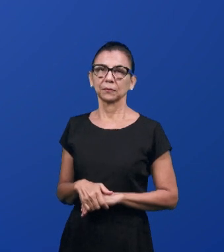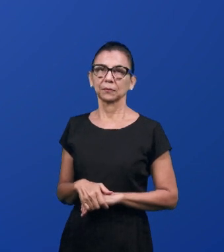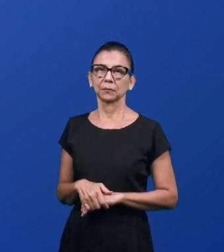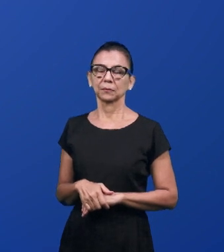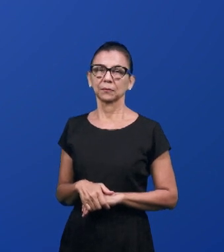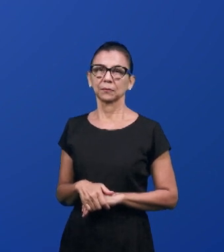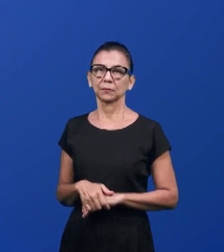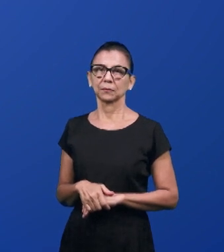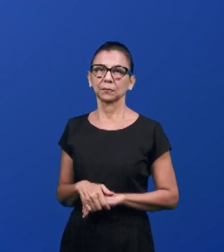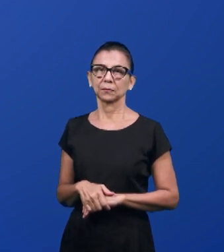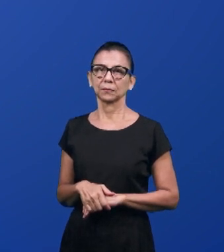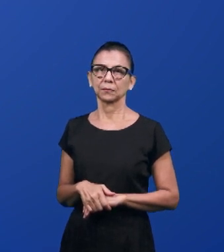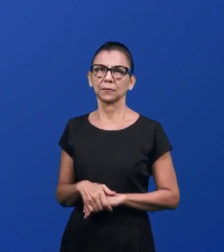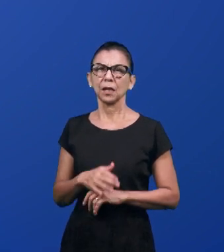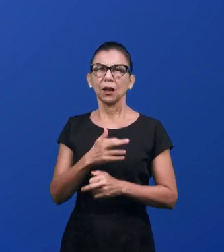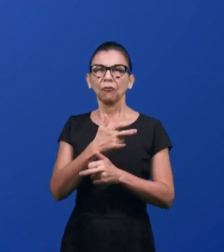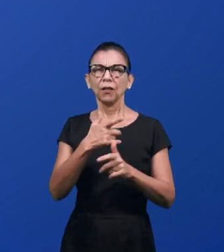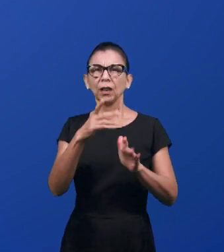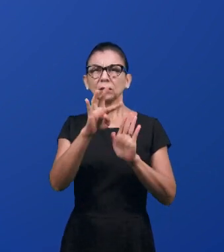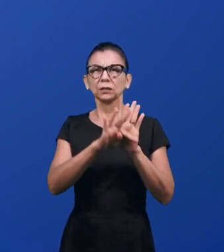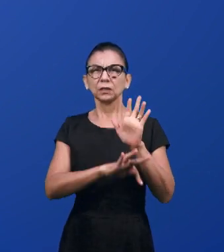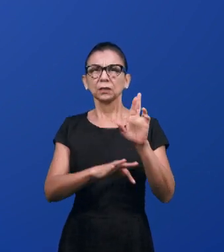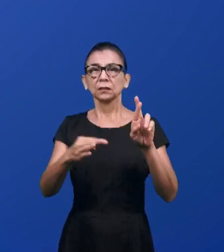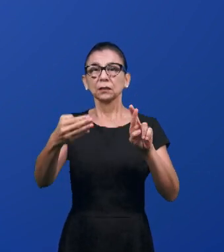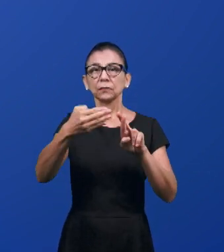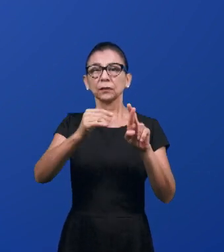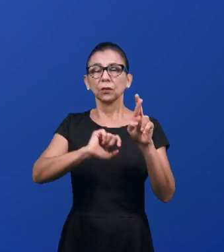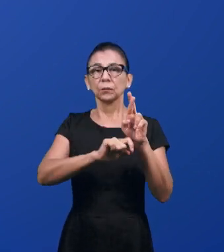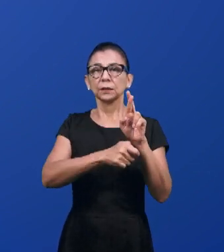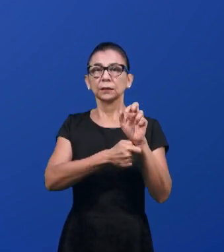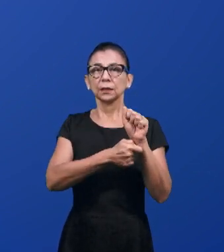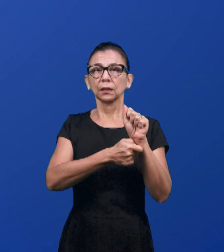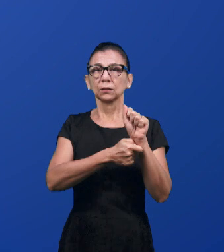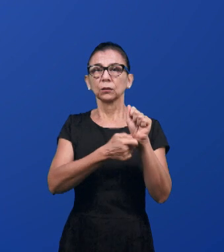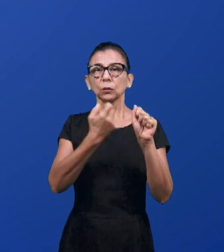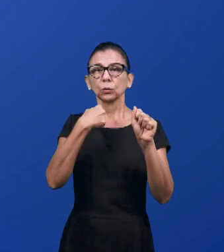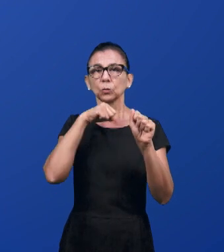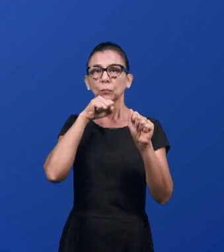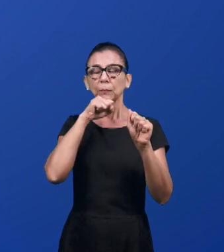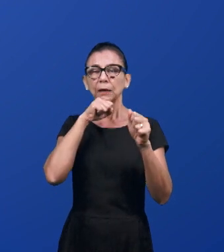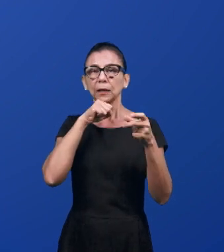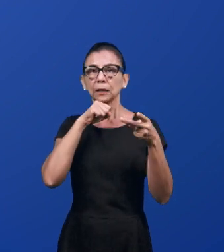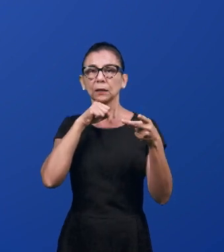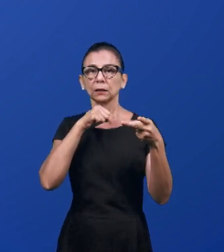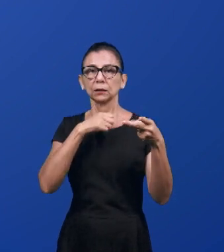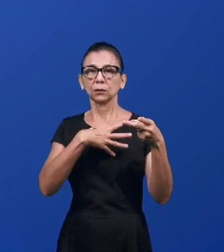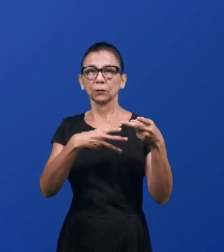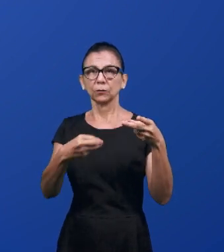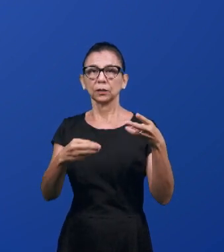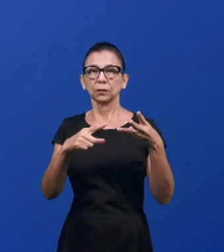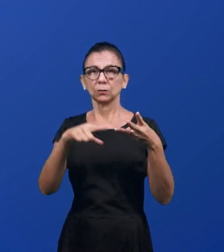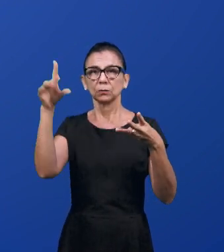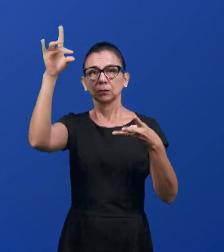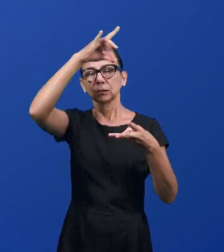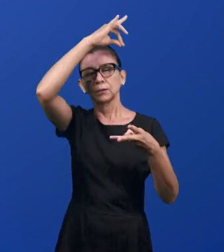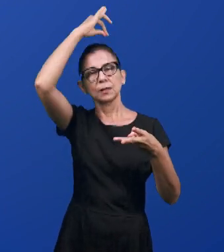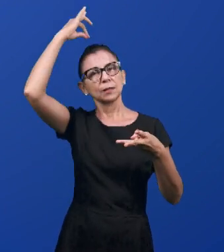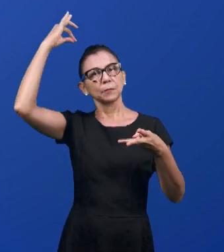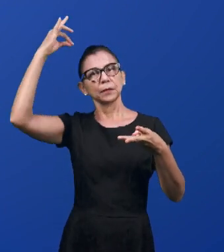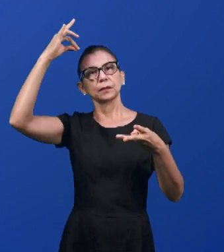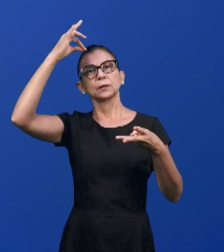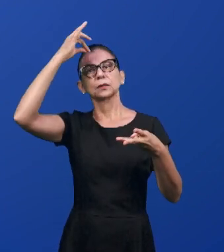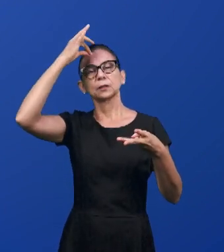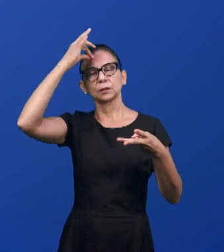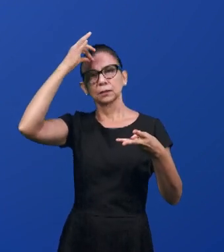textes qui font référence au mystère du Père, du Fils, du Saint-Esprit